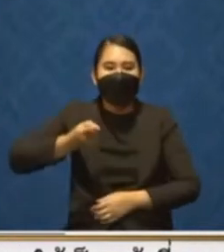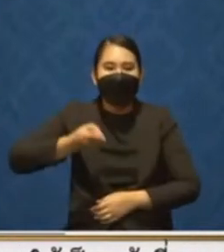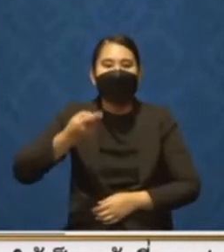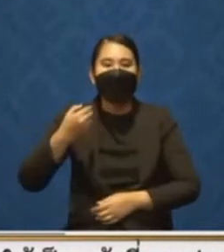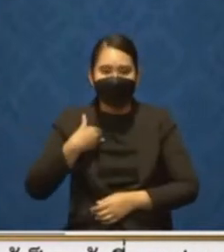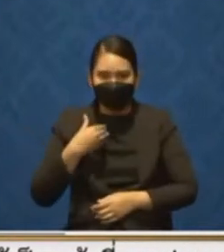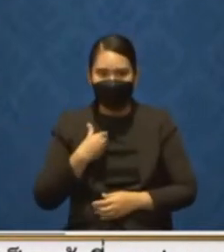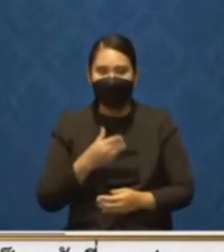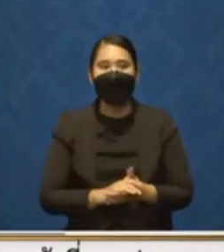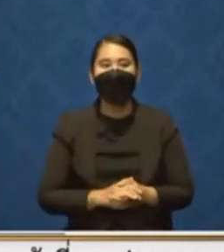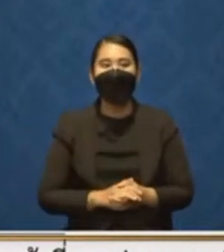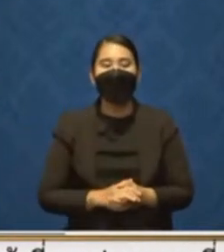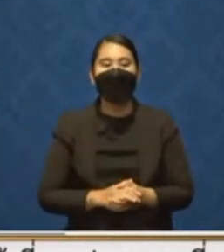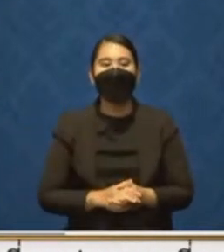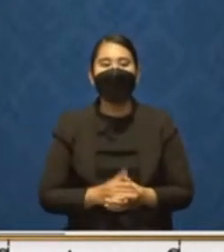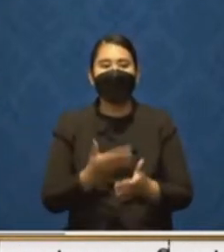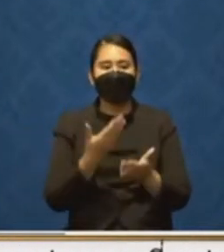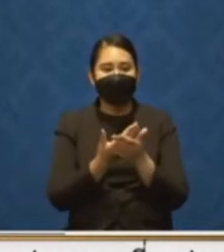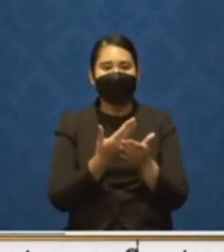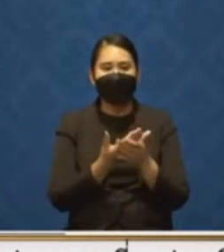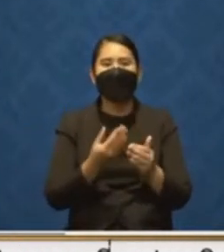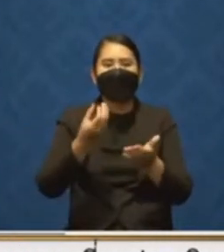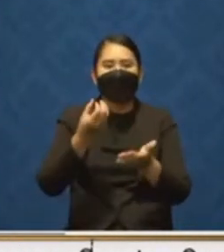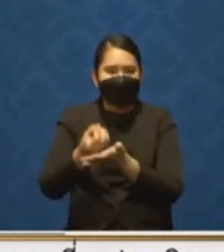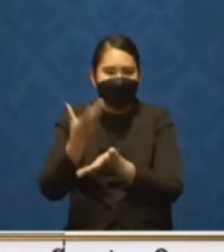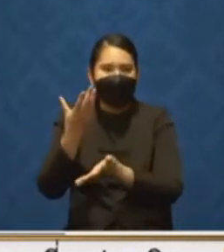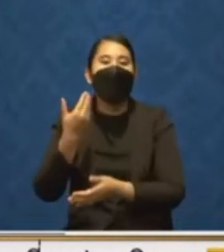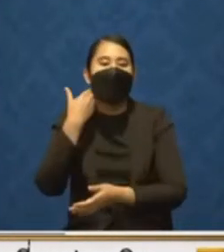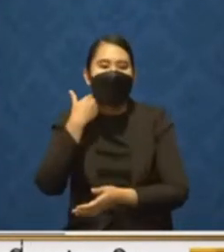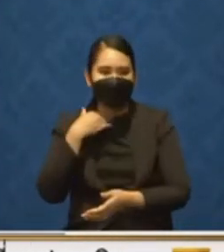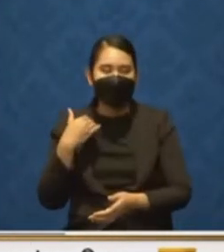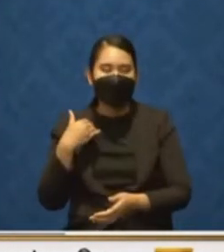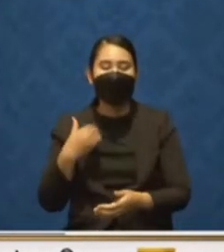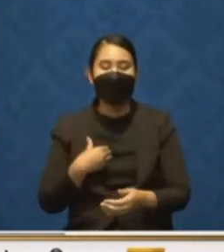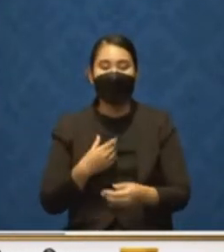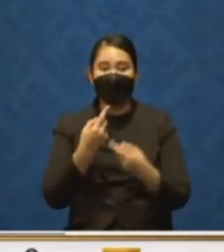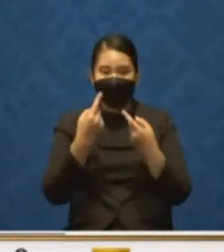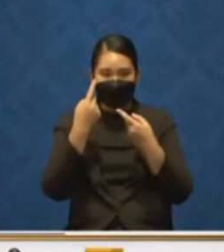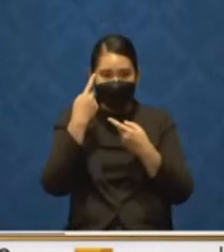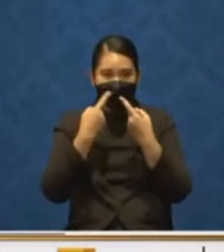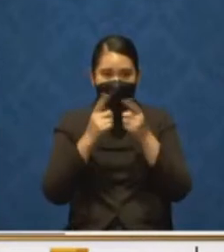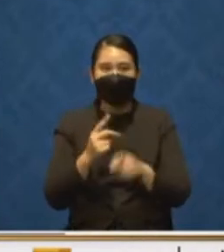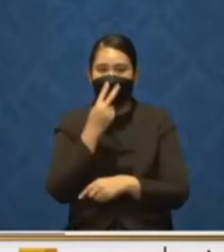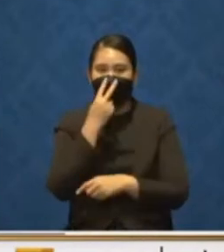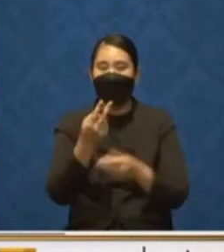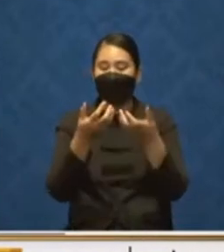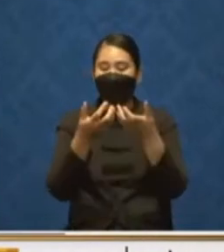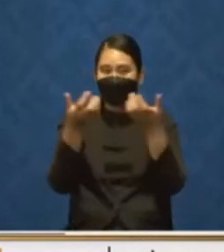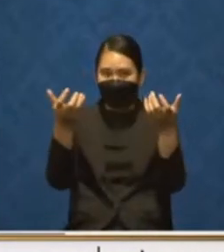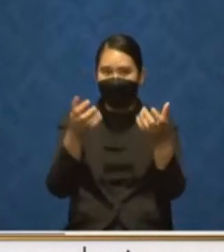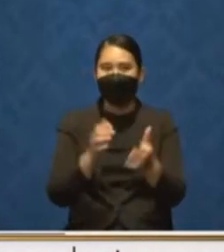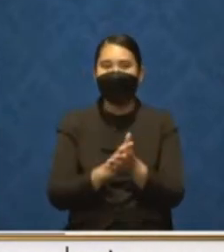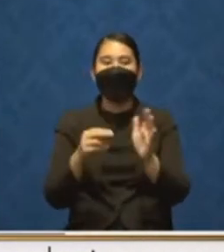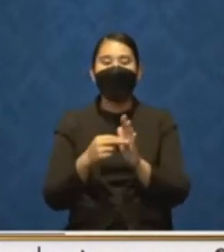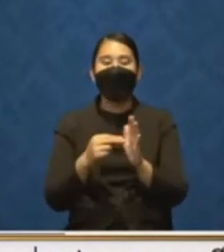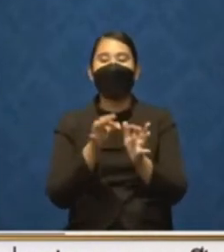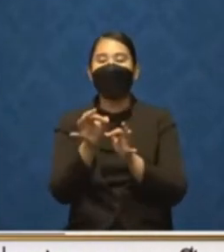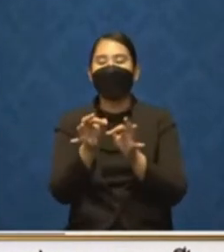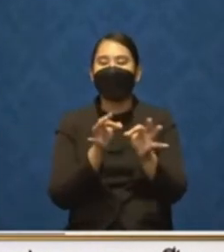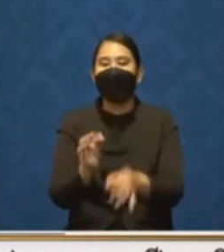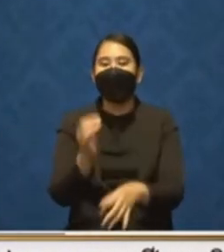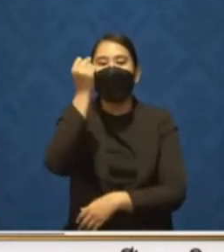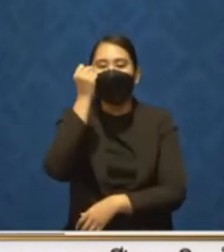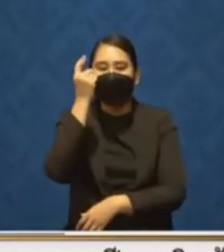แล้วก็หลายรายการเหมือนกันครับแพงขึ้นแต่ผมต้องแยกแยะให้ท่านประธานได้เห็นเพื่อจะได้เข้าใจว่าสถานการณ์